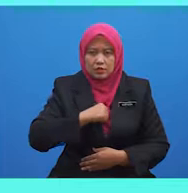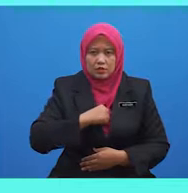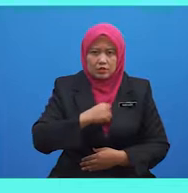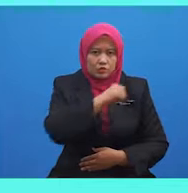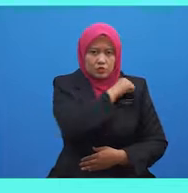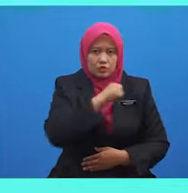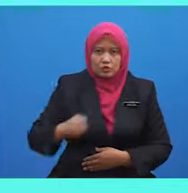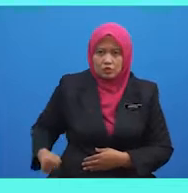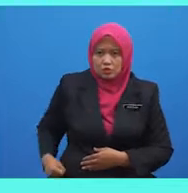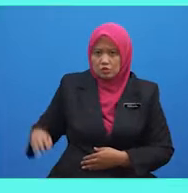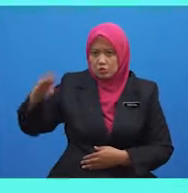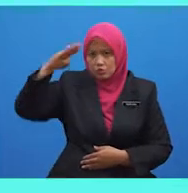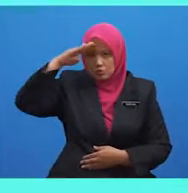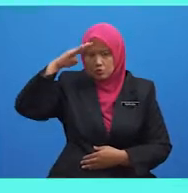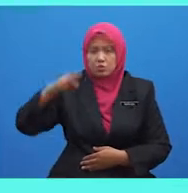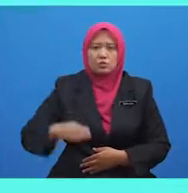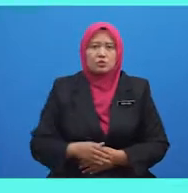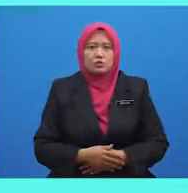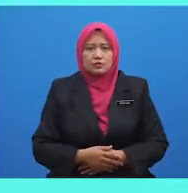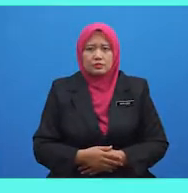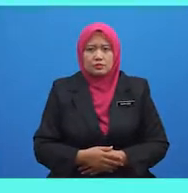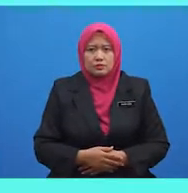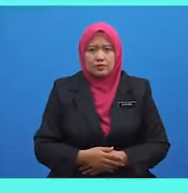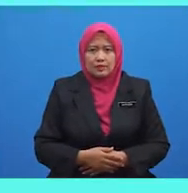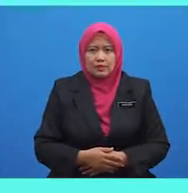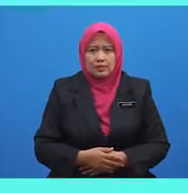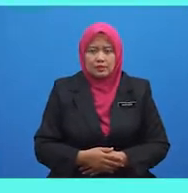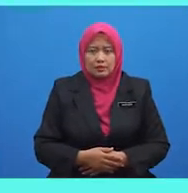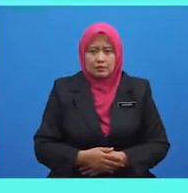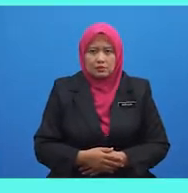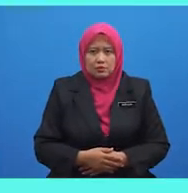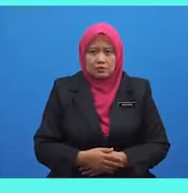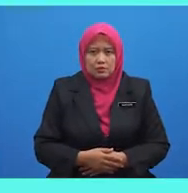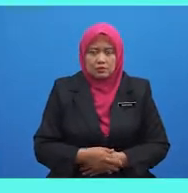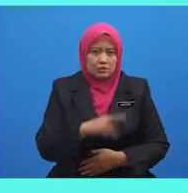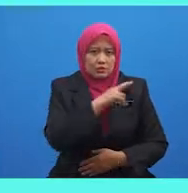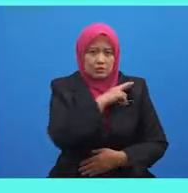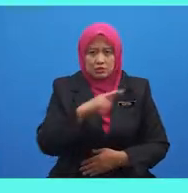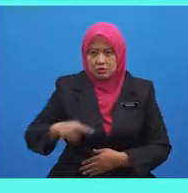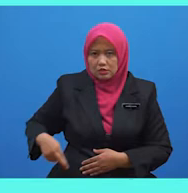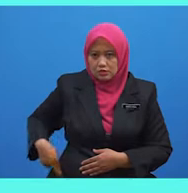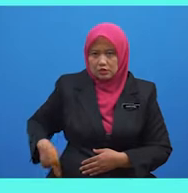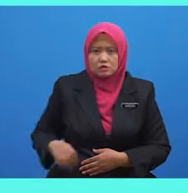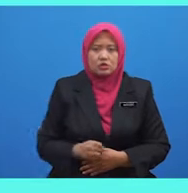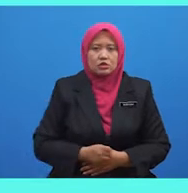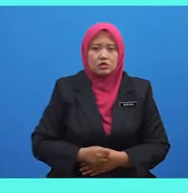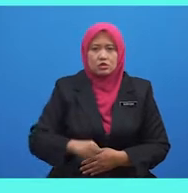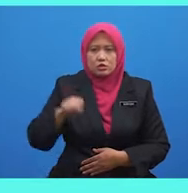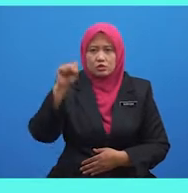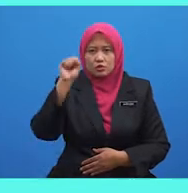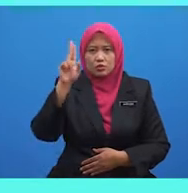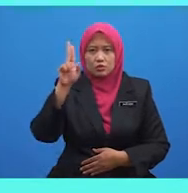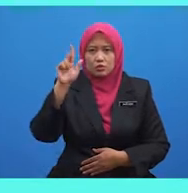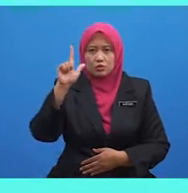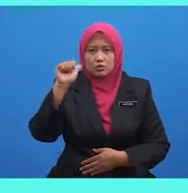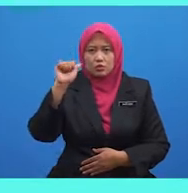gelaran Sultan Abdul Jalil Rahmat Shah. Manakala, Raja Sulaiman iaitu putra Sultan Abdul Jalil Riayat